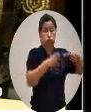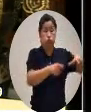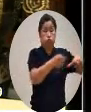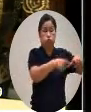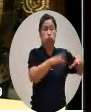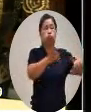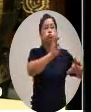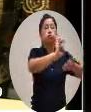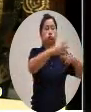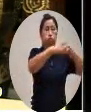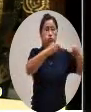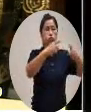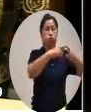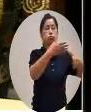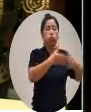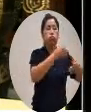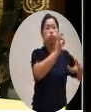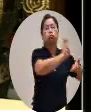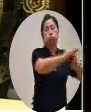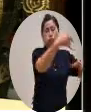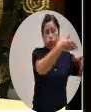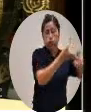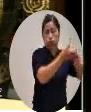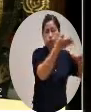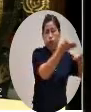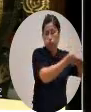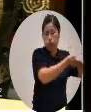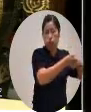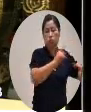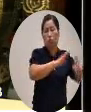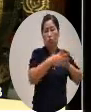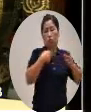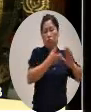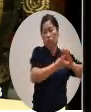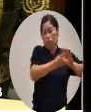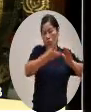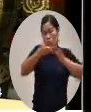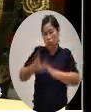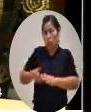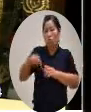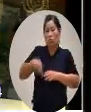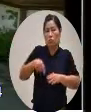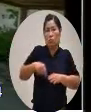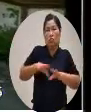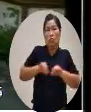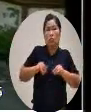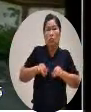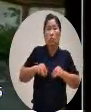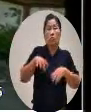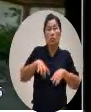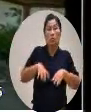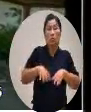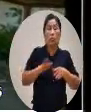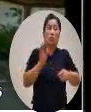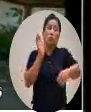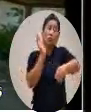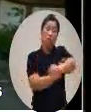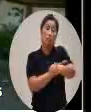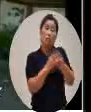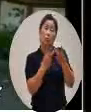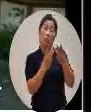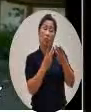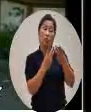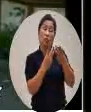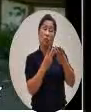所以他就說來看這個這筆鋼我們把這個做拿這個